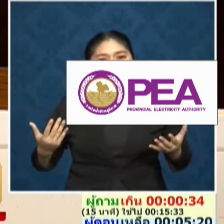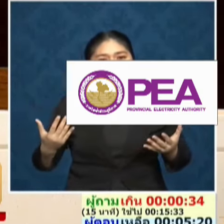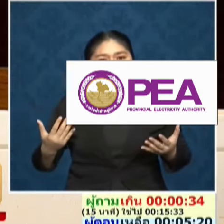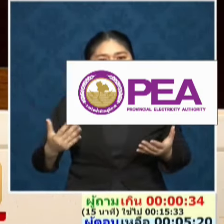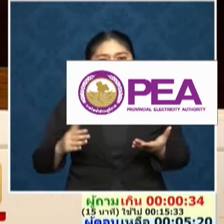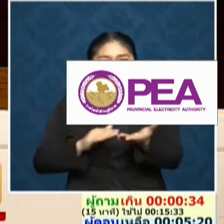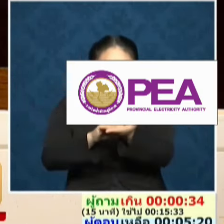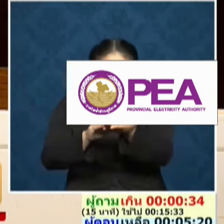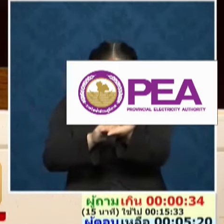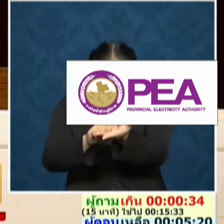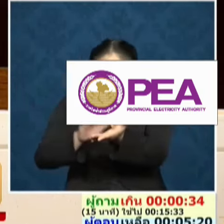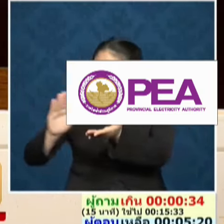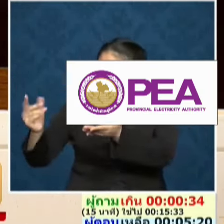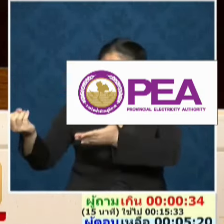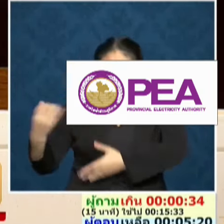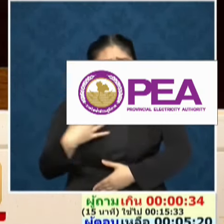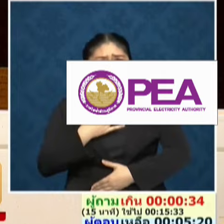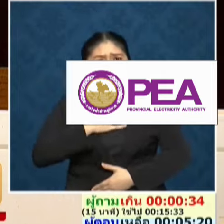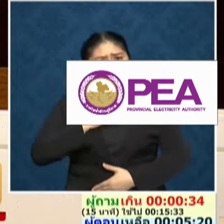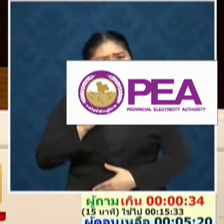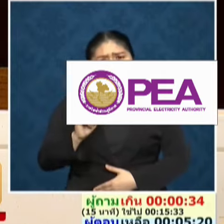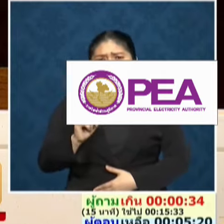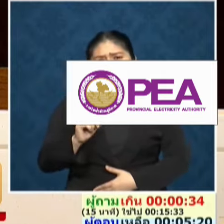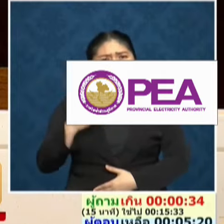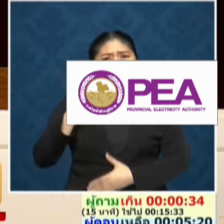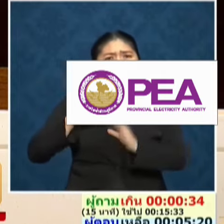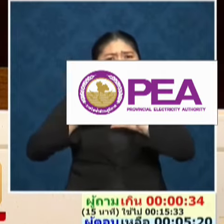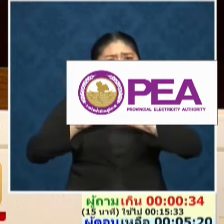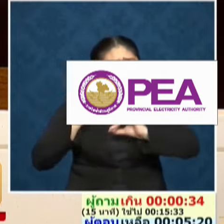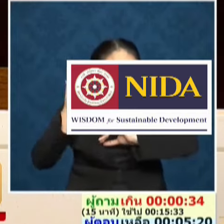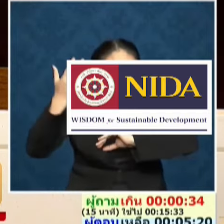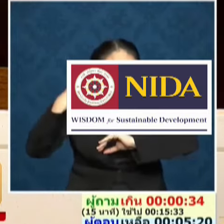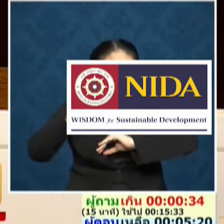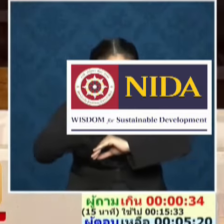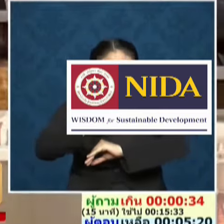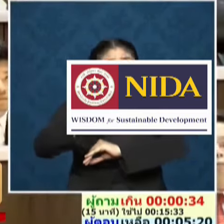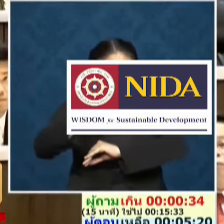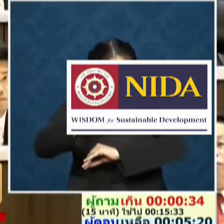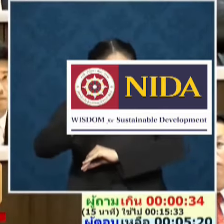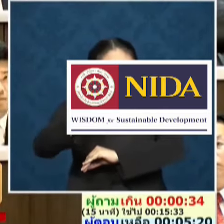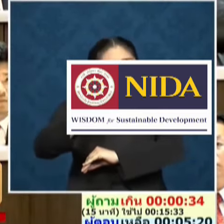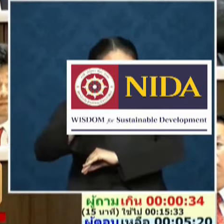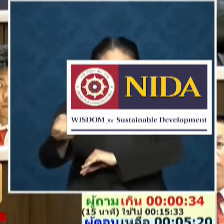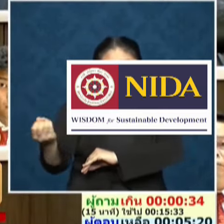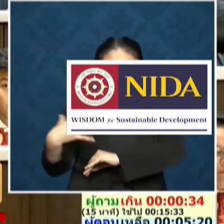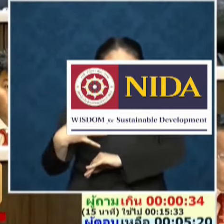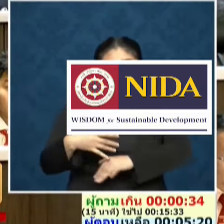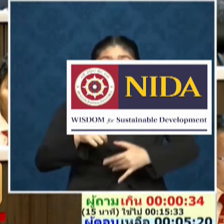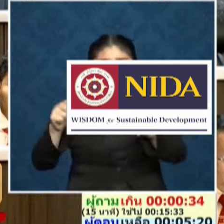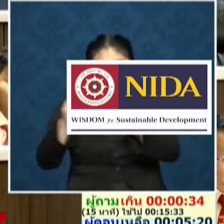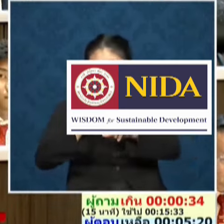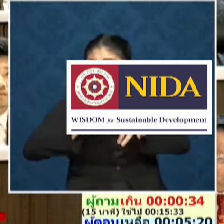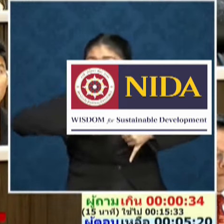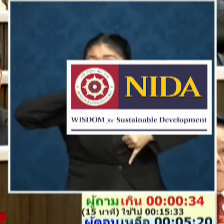บอกทอาว่าผมจำได้ว่าเมื่อการประชุมครั้งที่แล้วครับท่านวิโรจนี่แหละครับพคำว่าสันดานกลางที่